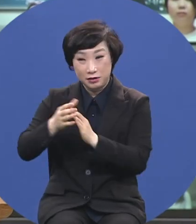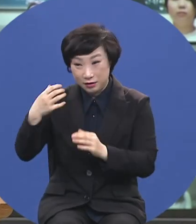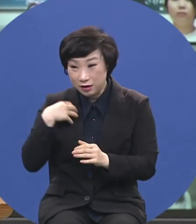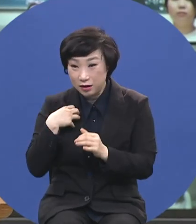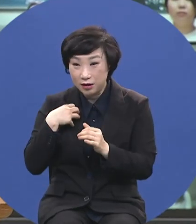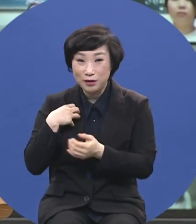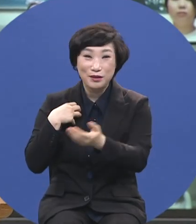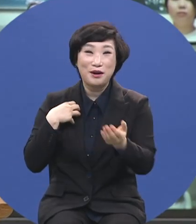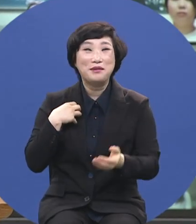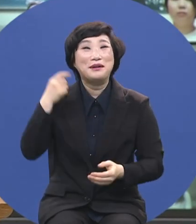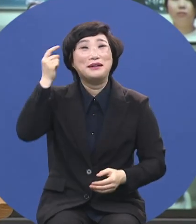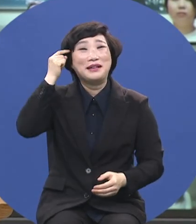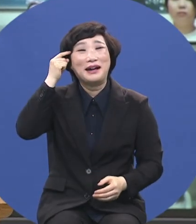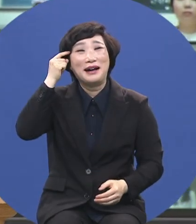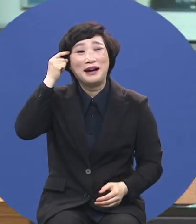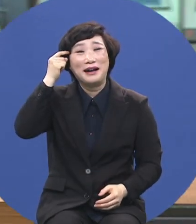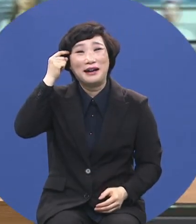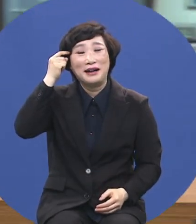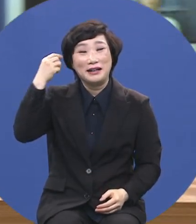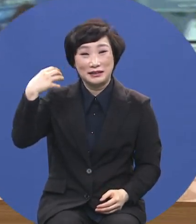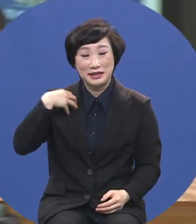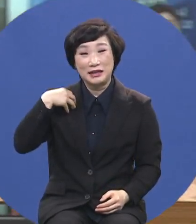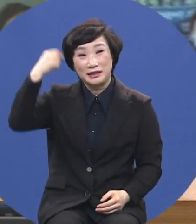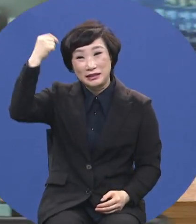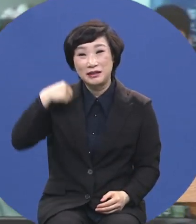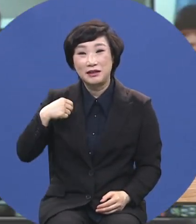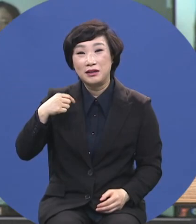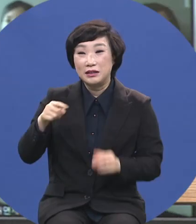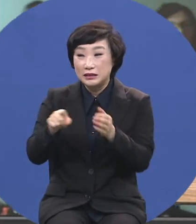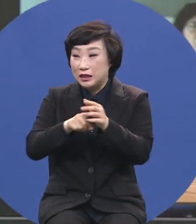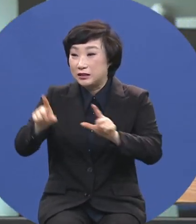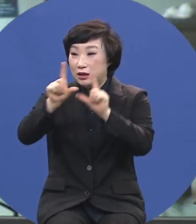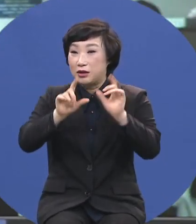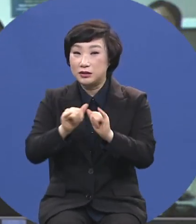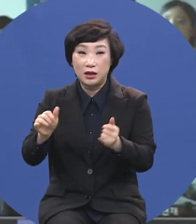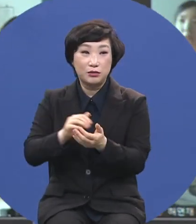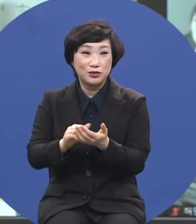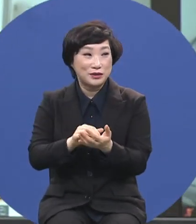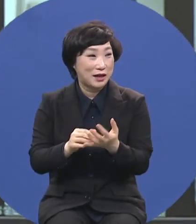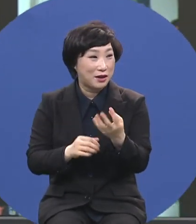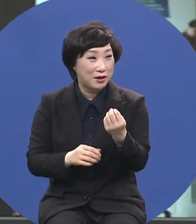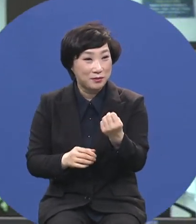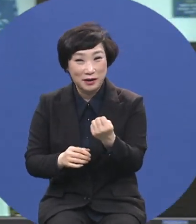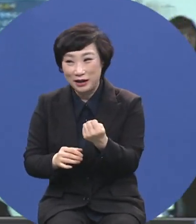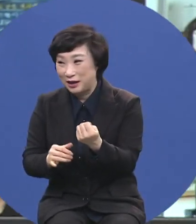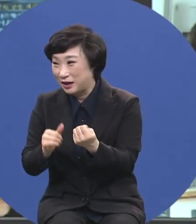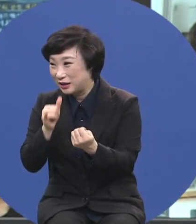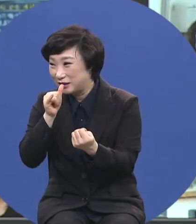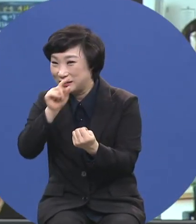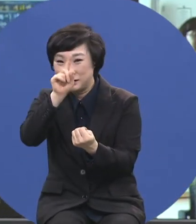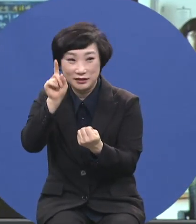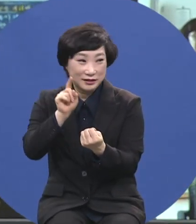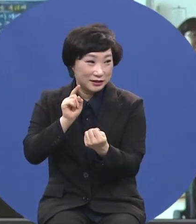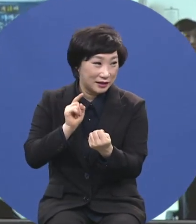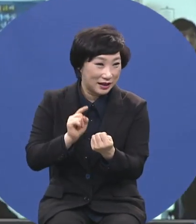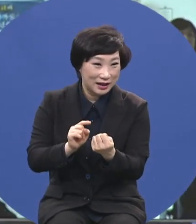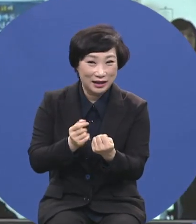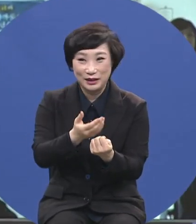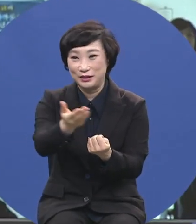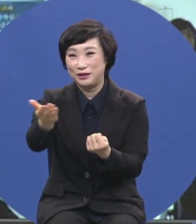되겠는데라는 책임감을 느끼면서 신앙생활하는 사람이 여기 얼마쯤